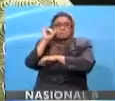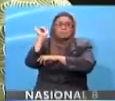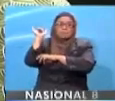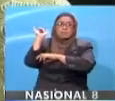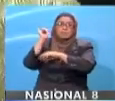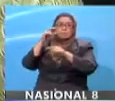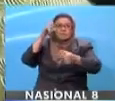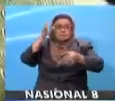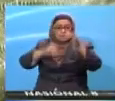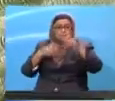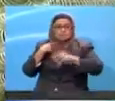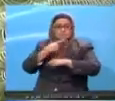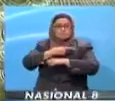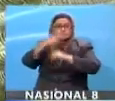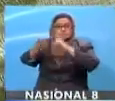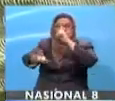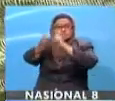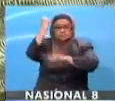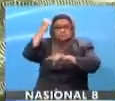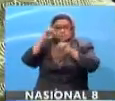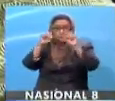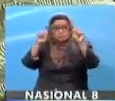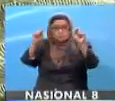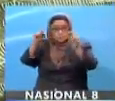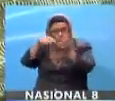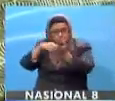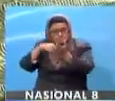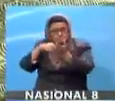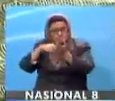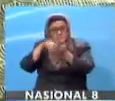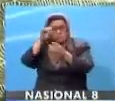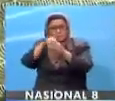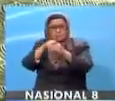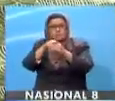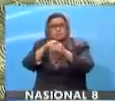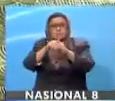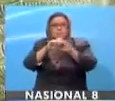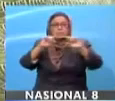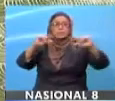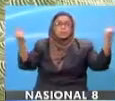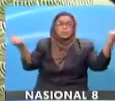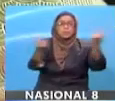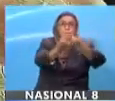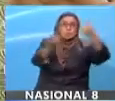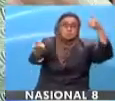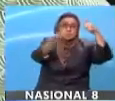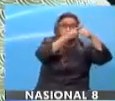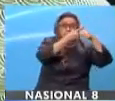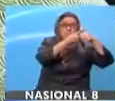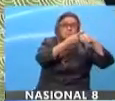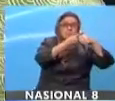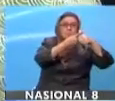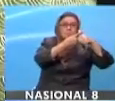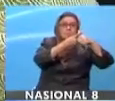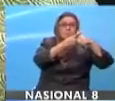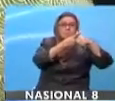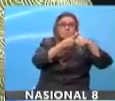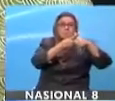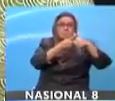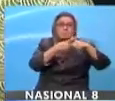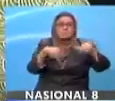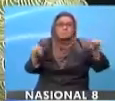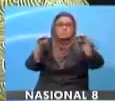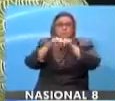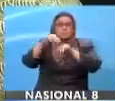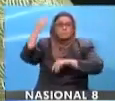Kalau sekiranya kita menang pada hari Sabtu ni, masuk dalam Division 1 dan yalah, macam kita, falsafah kita,